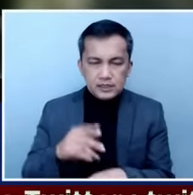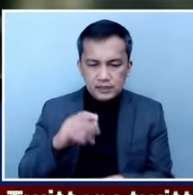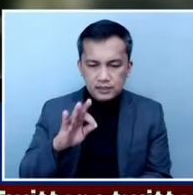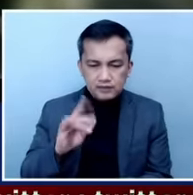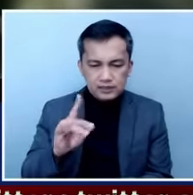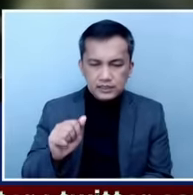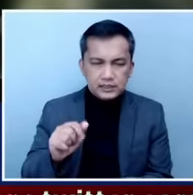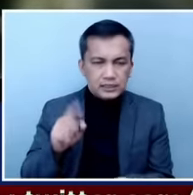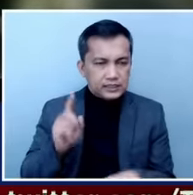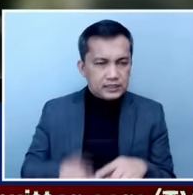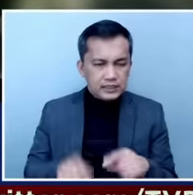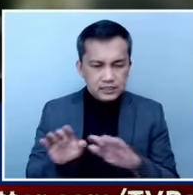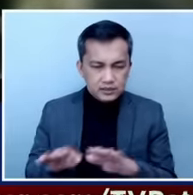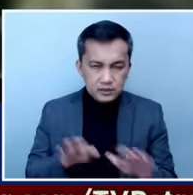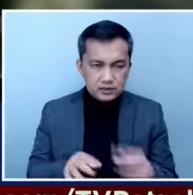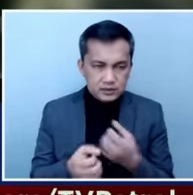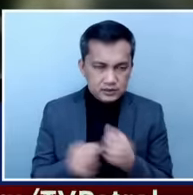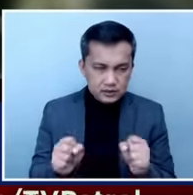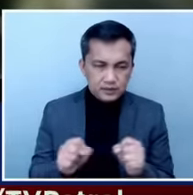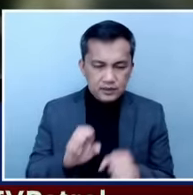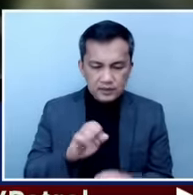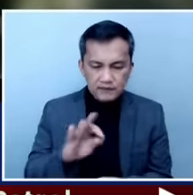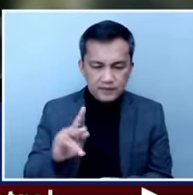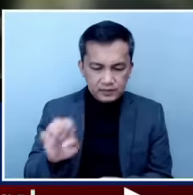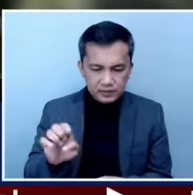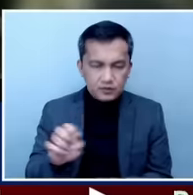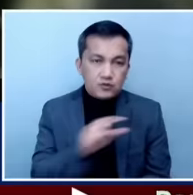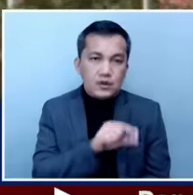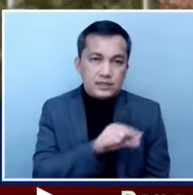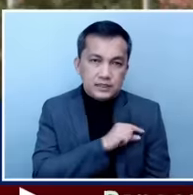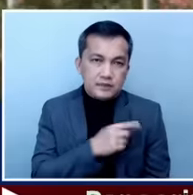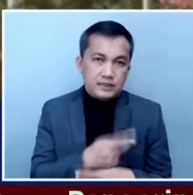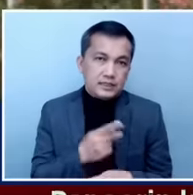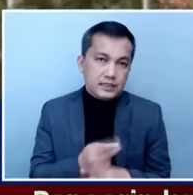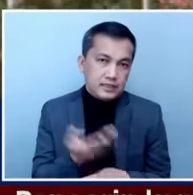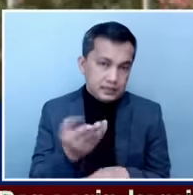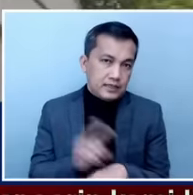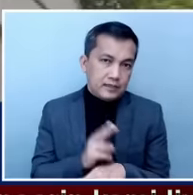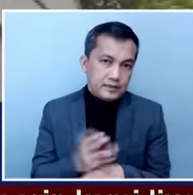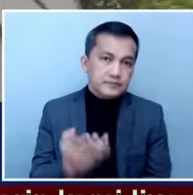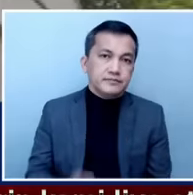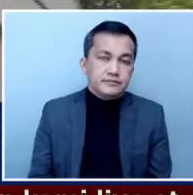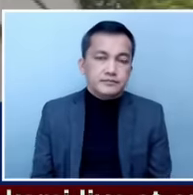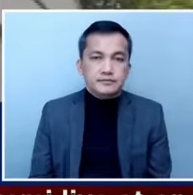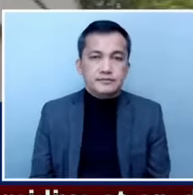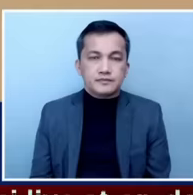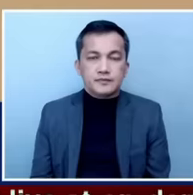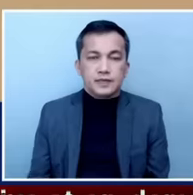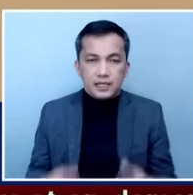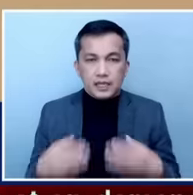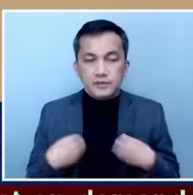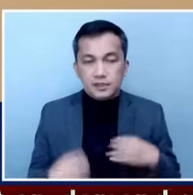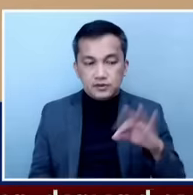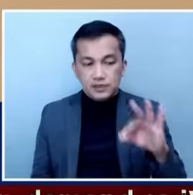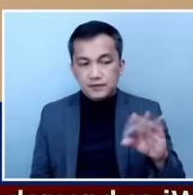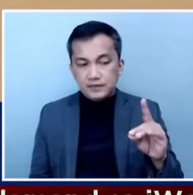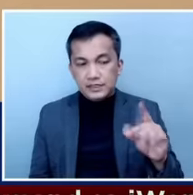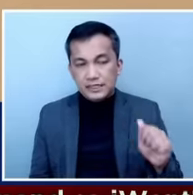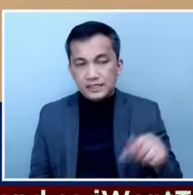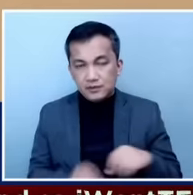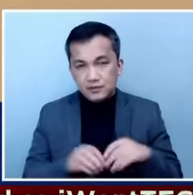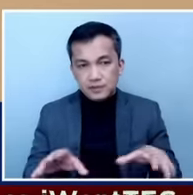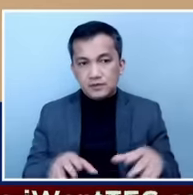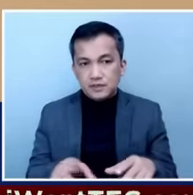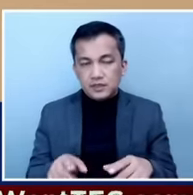assure na it is safe, it is effective, and quality po yung product na ginagamit. Aminado ang FDA na laganap ang pag-aalok